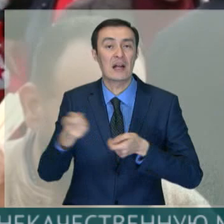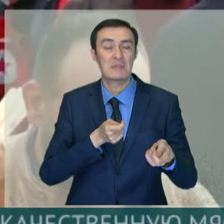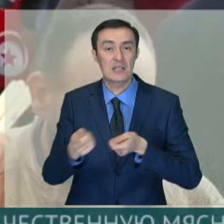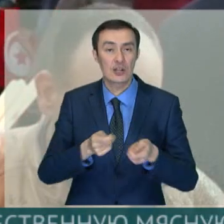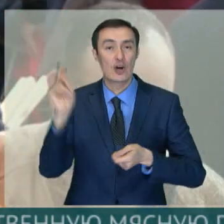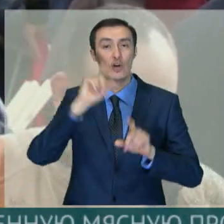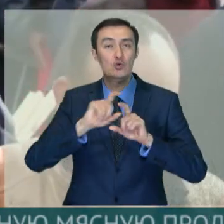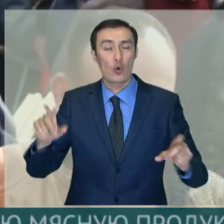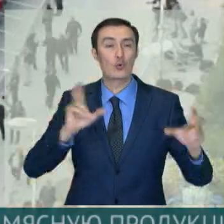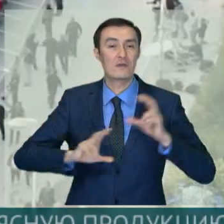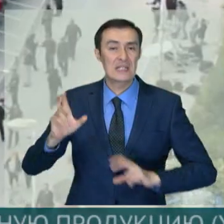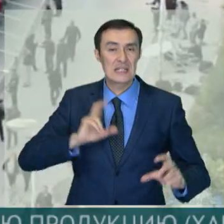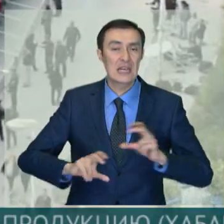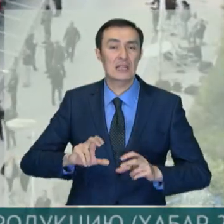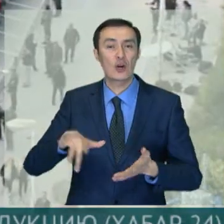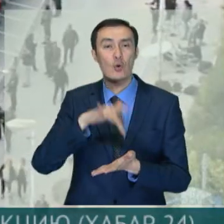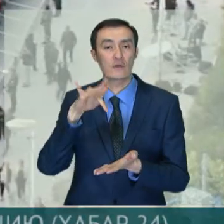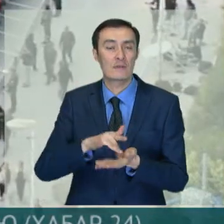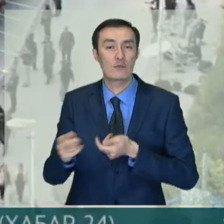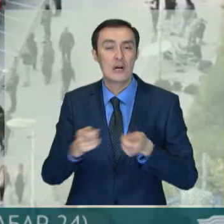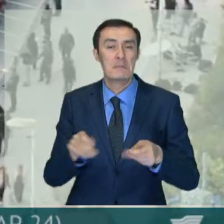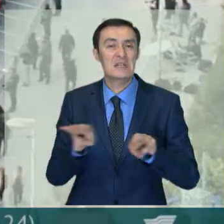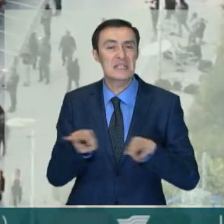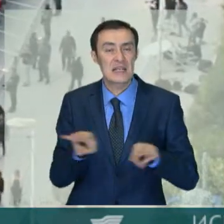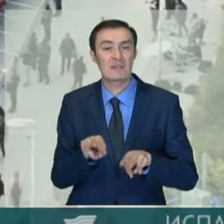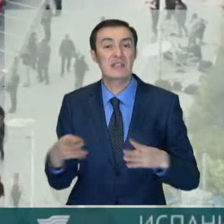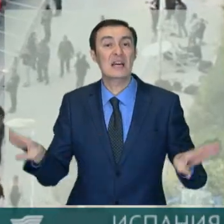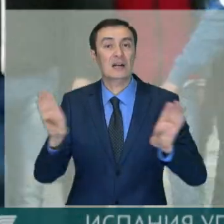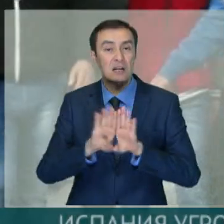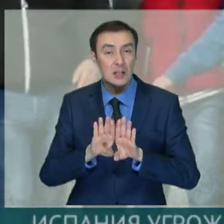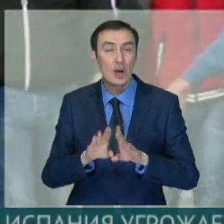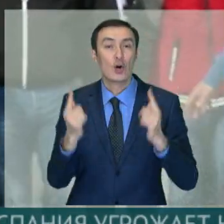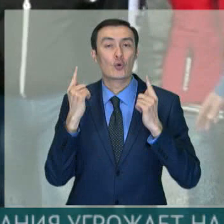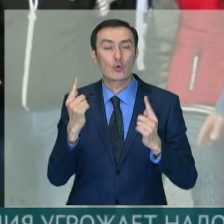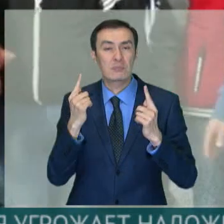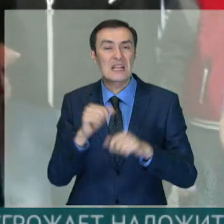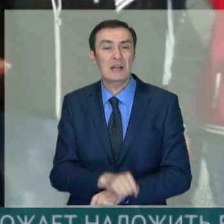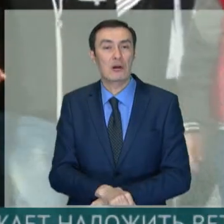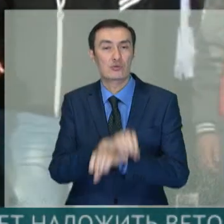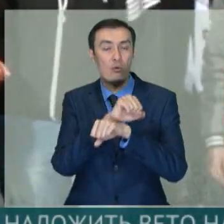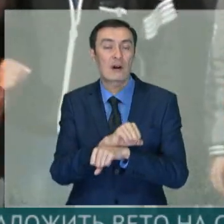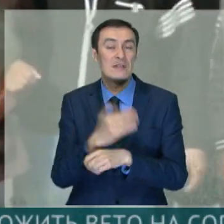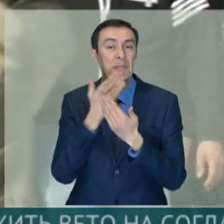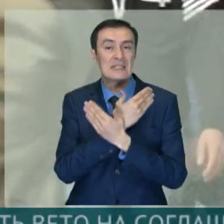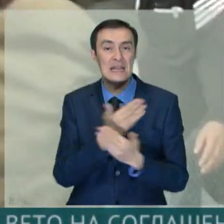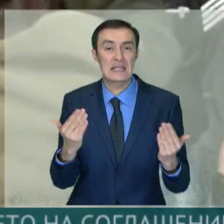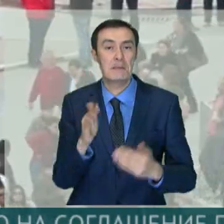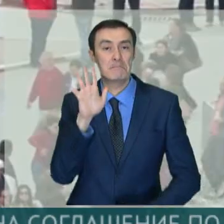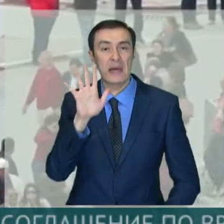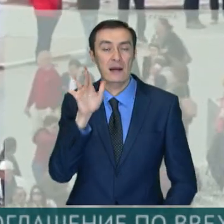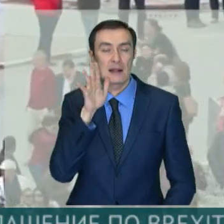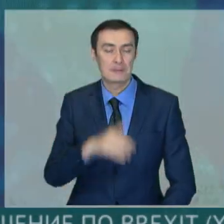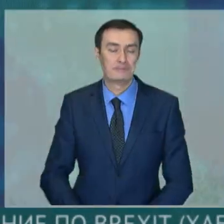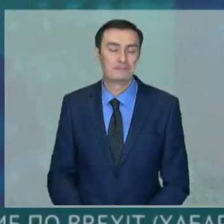администраций. Школы, университеты и муниципалитеты и министерства закрыты. Это крупнейшая забастовка за последние